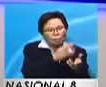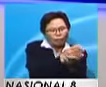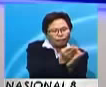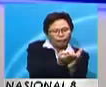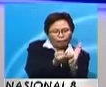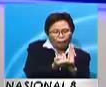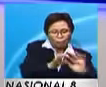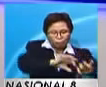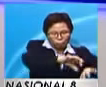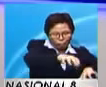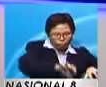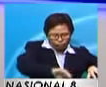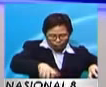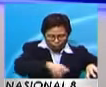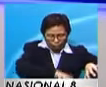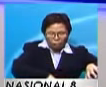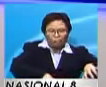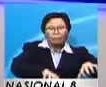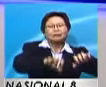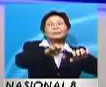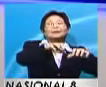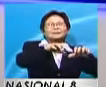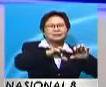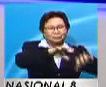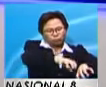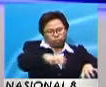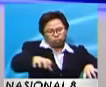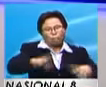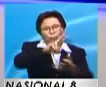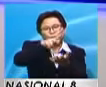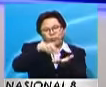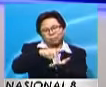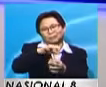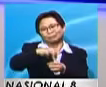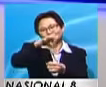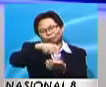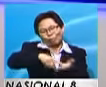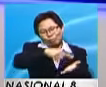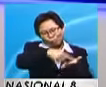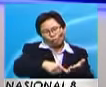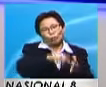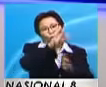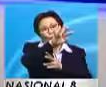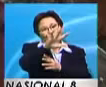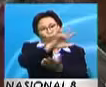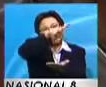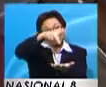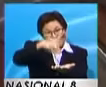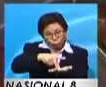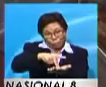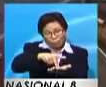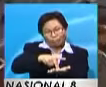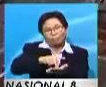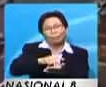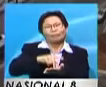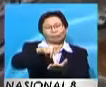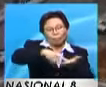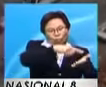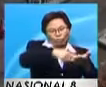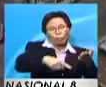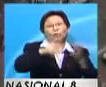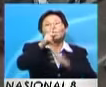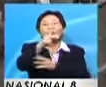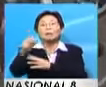bagi-bagi membetulkan kedudukan beberapa locality pusat mengunci terdapat 25 pusat-daerah mengundi dalam palingan